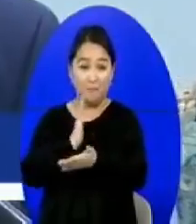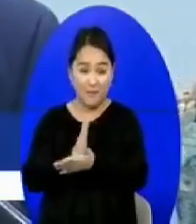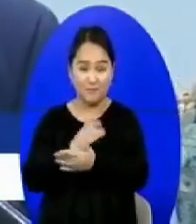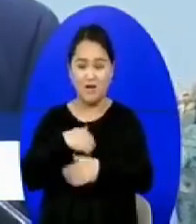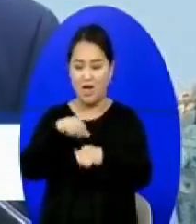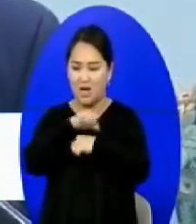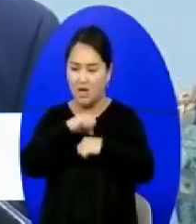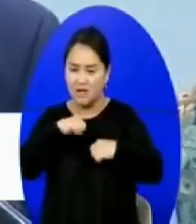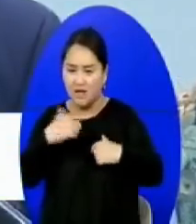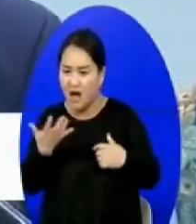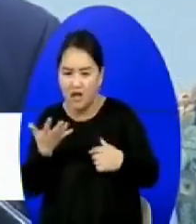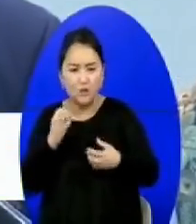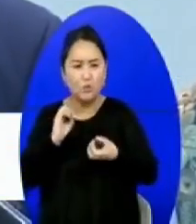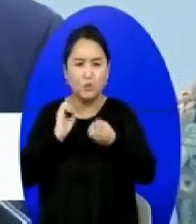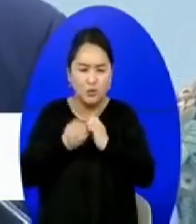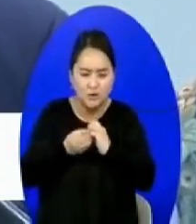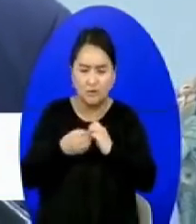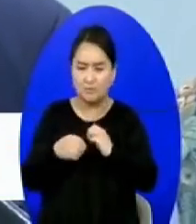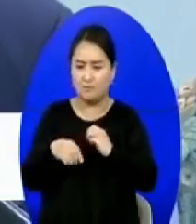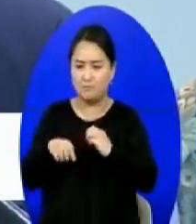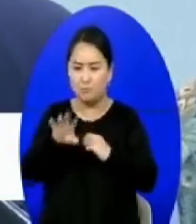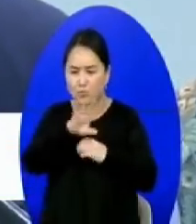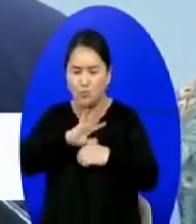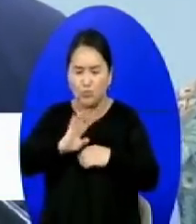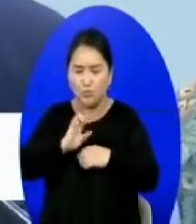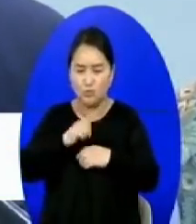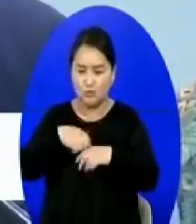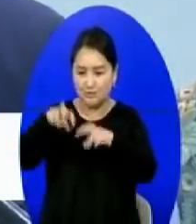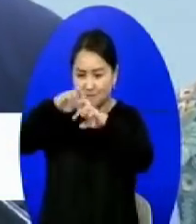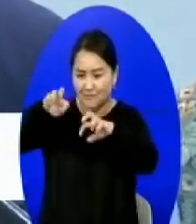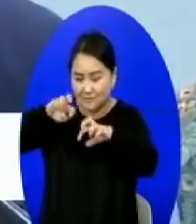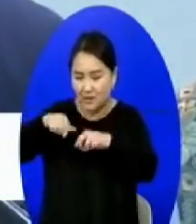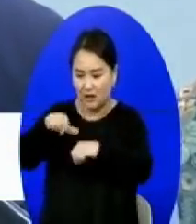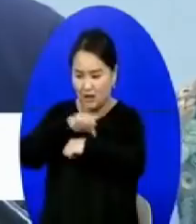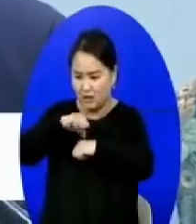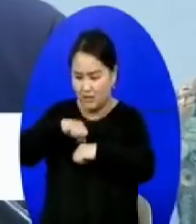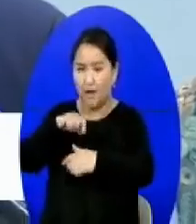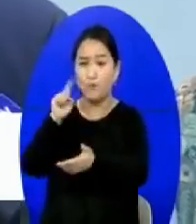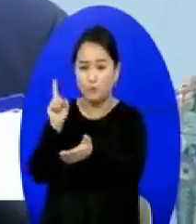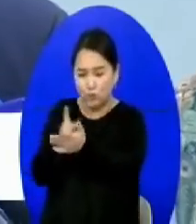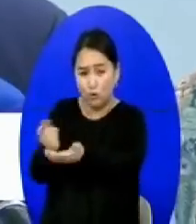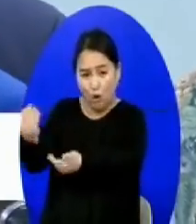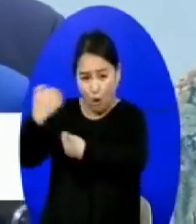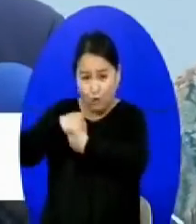байгааг бүрэн тогтоож чадаагүй. Халдвараа сэргийлэх судалгааны ажилд иргэдийн оролцоо чухал байна.